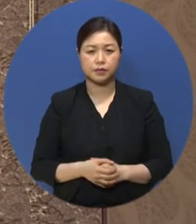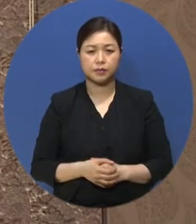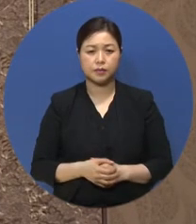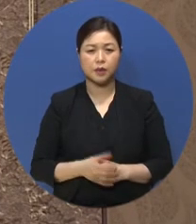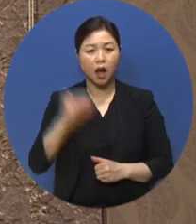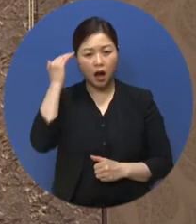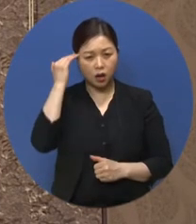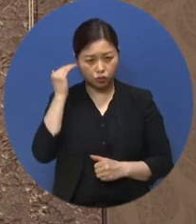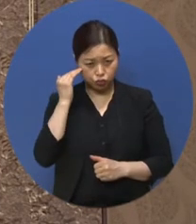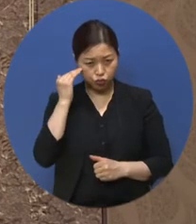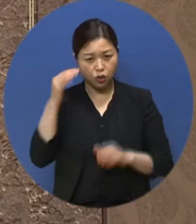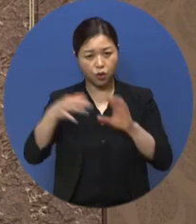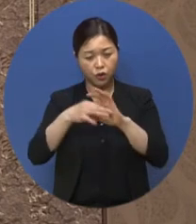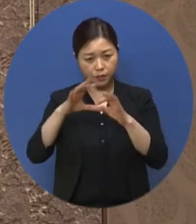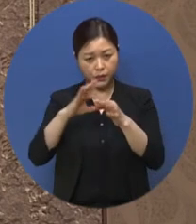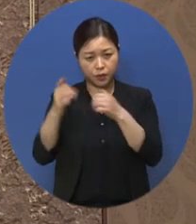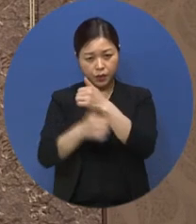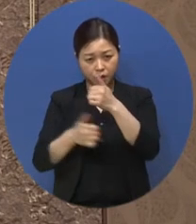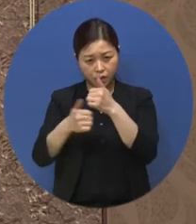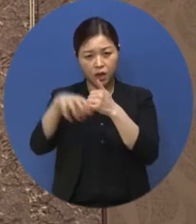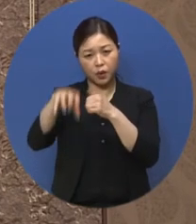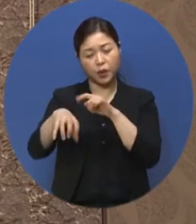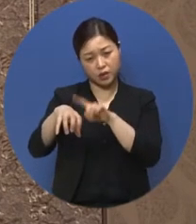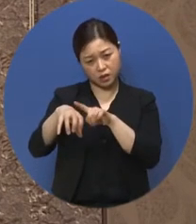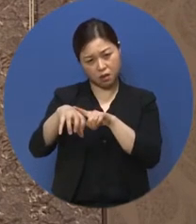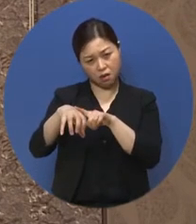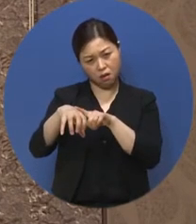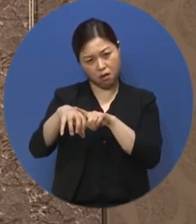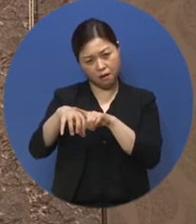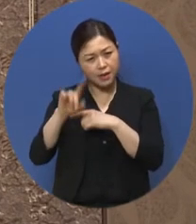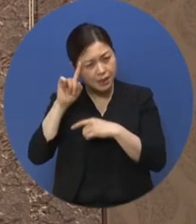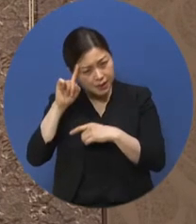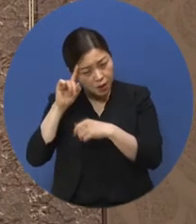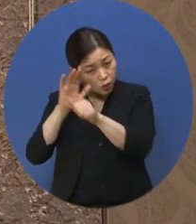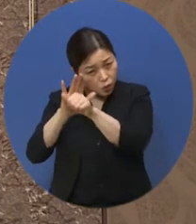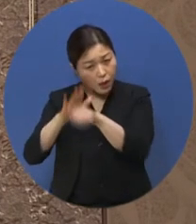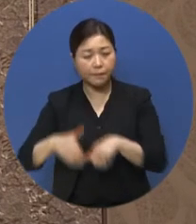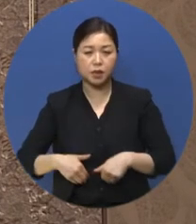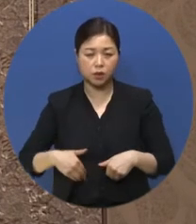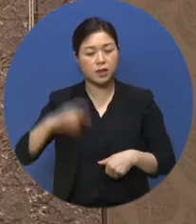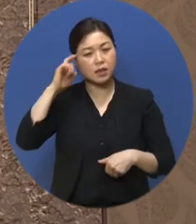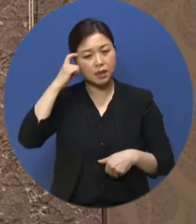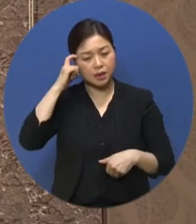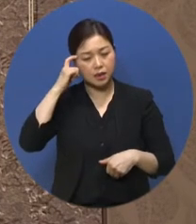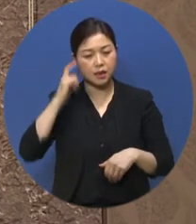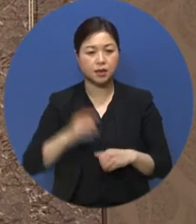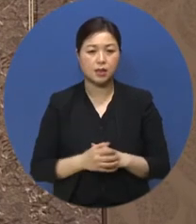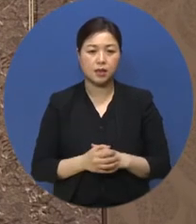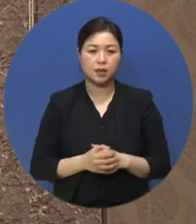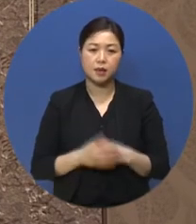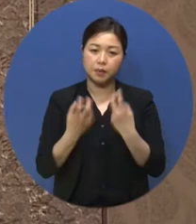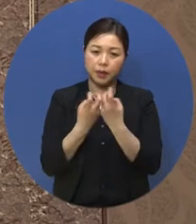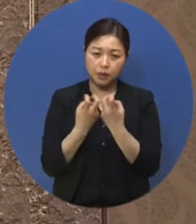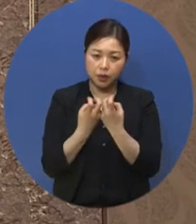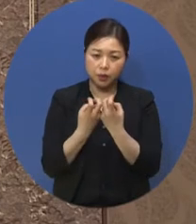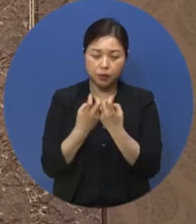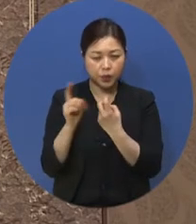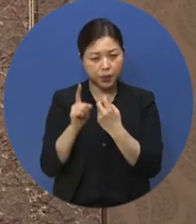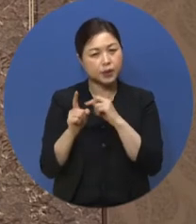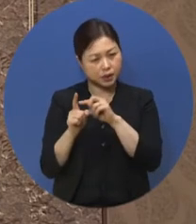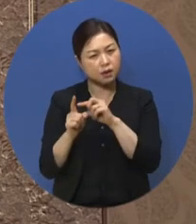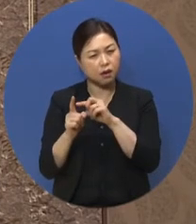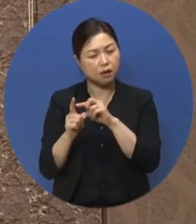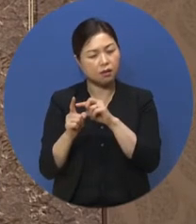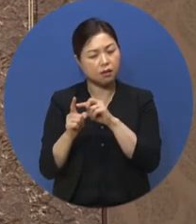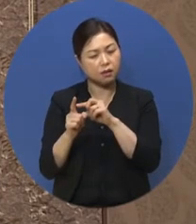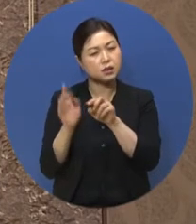그거는 이제 뭐 한국올림픽위원회에서 관여해서 해야 될 부분이라고 저는 생각을 하고요. 네. 어떻게 해야 될지는. 그 다음에 이제